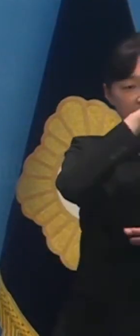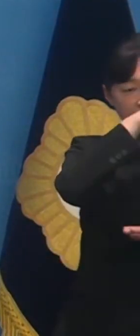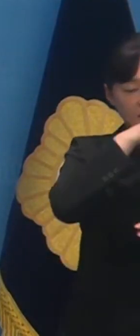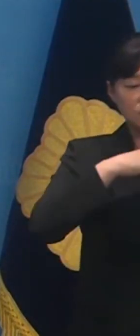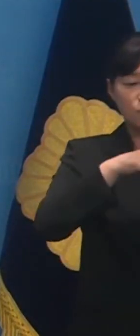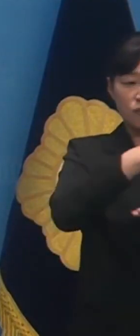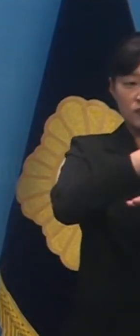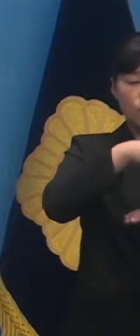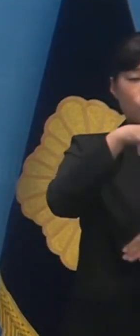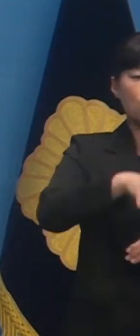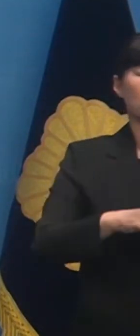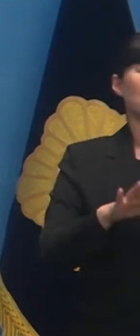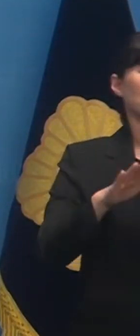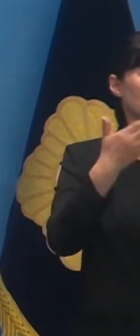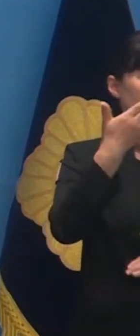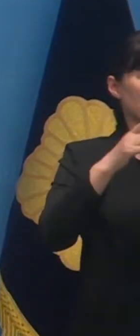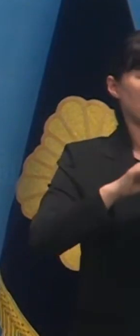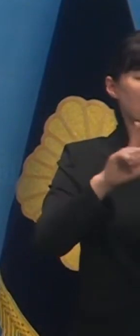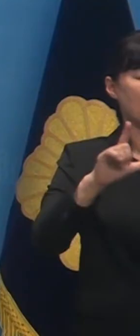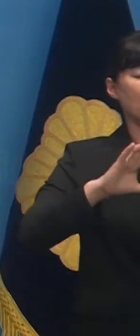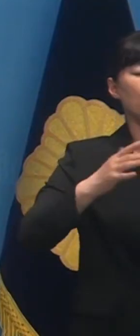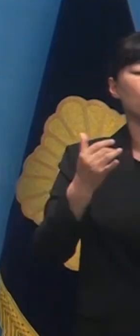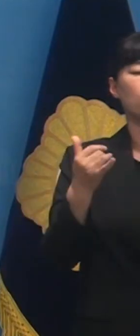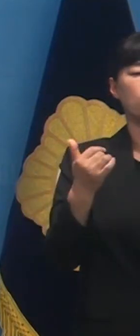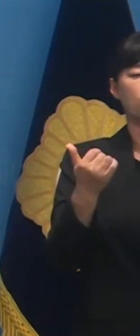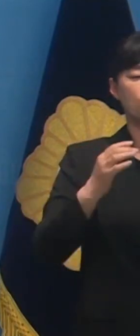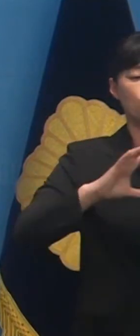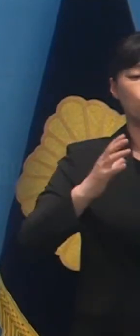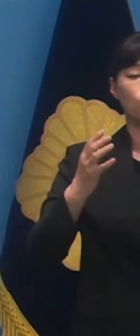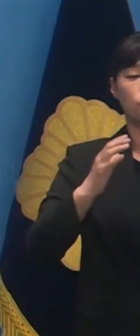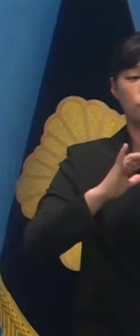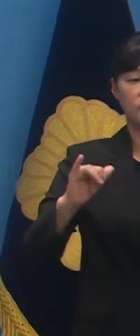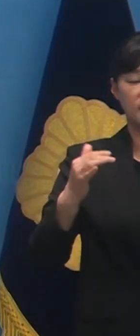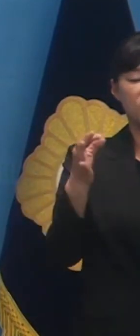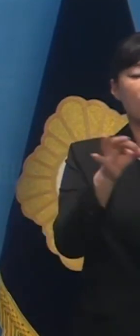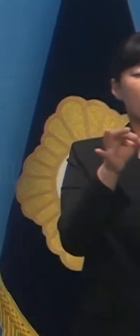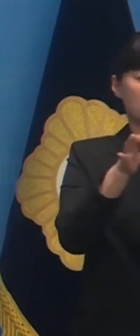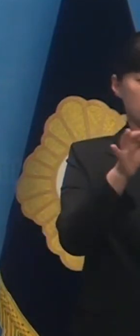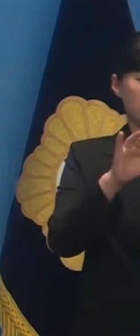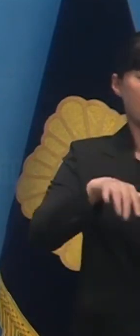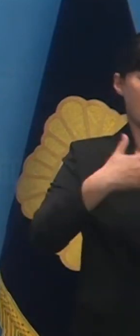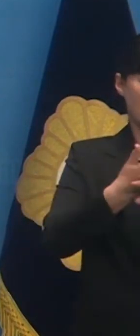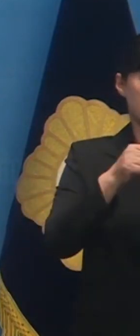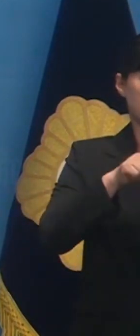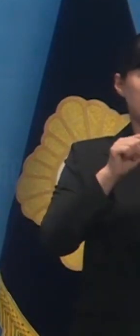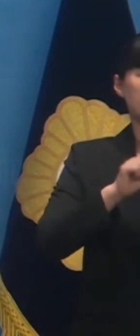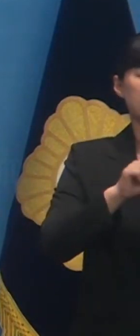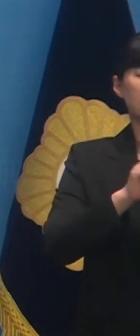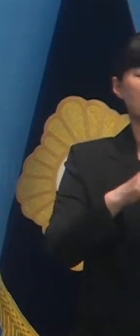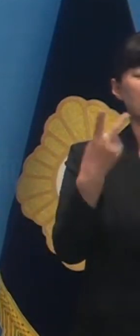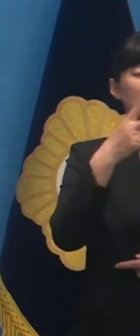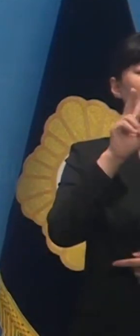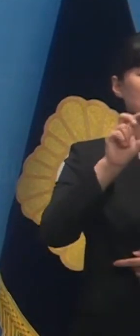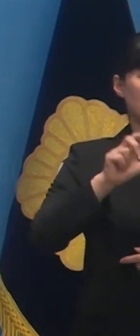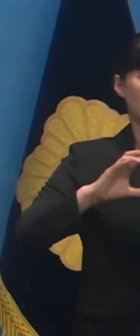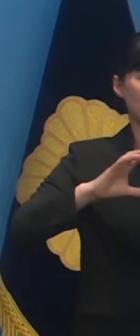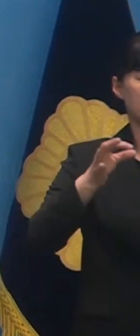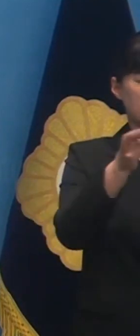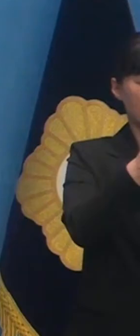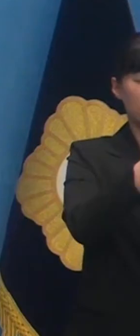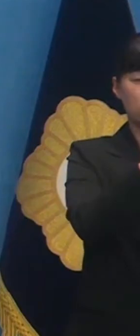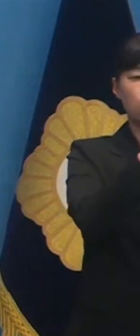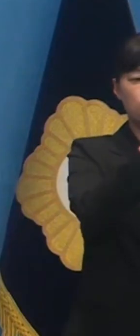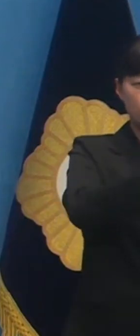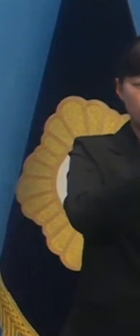예산정책처는 오늘 9일 국민연금개혁의 재정적, 정책적 의미를 분석하여 제공하는 2025년